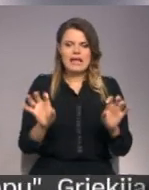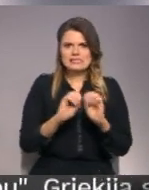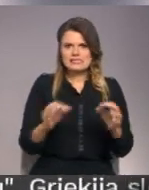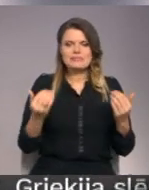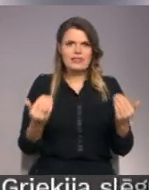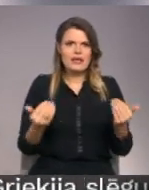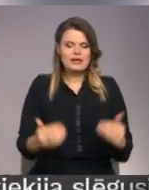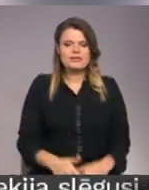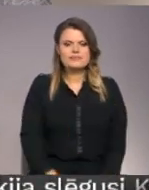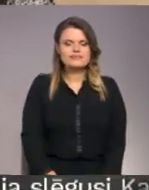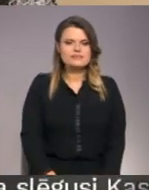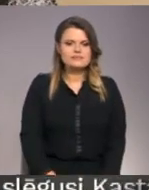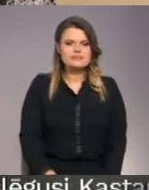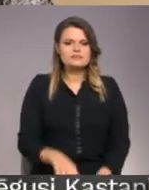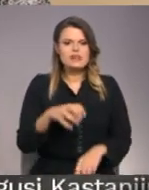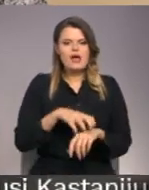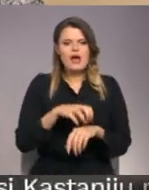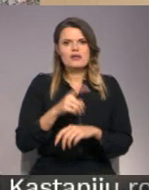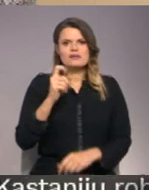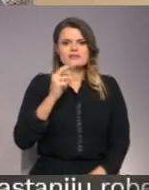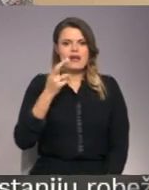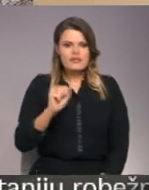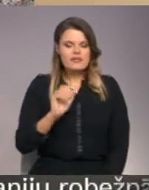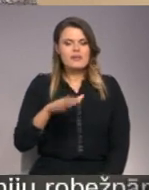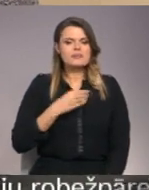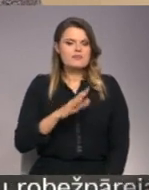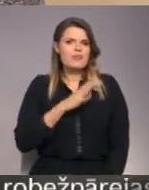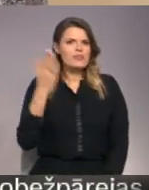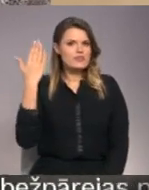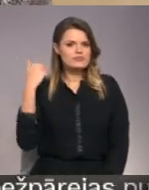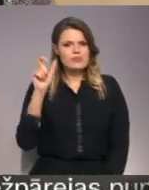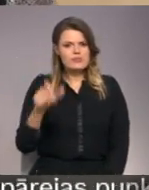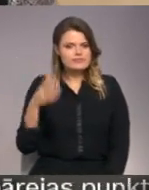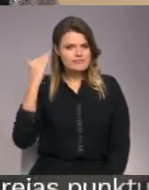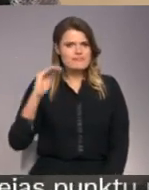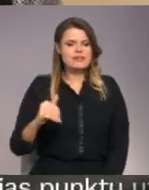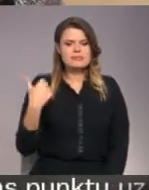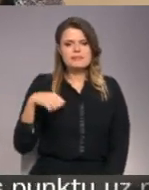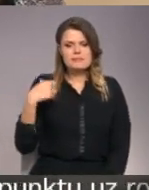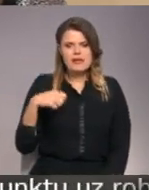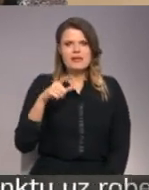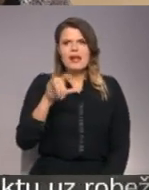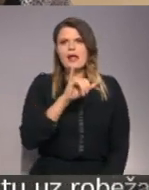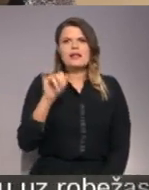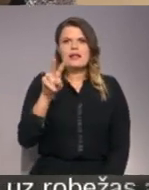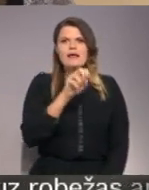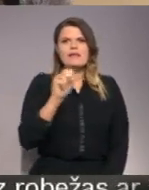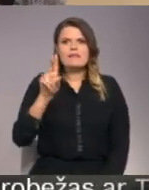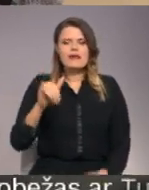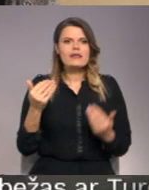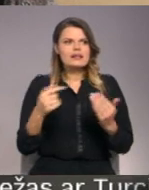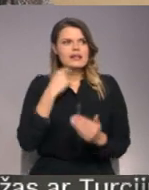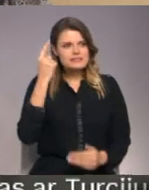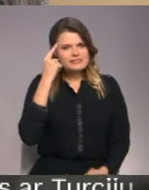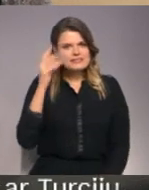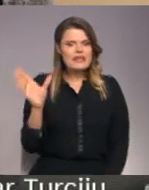Aikins. Ārste Sandra Kušķe par savu bijušo pacienti, toreiz mazo meitenīti no Līvāniem, tagad grib zināt